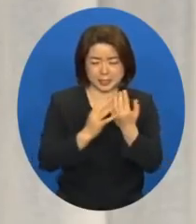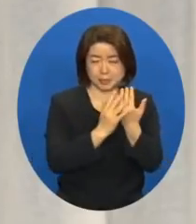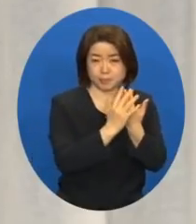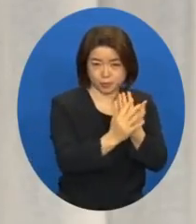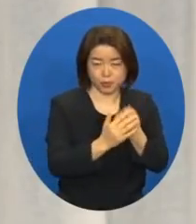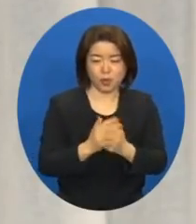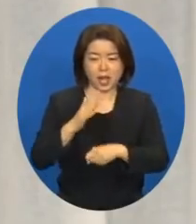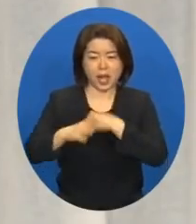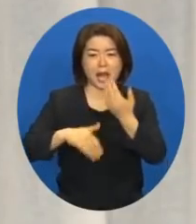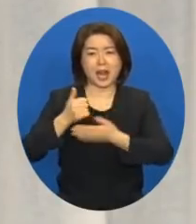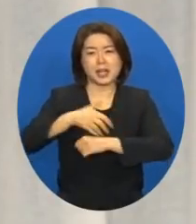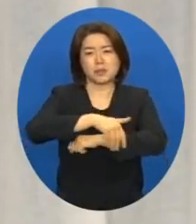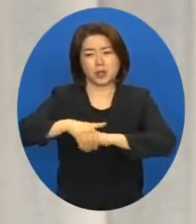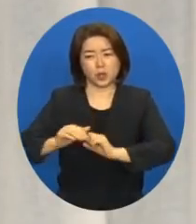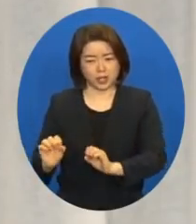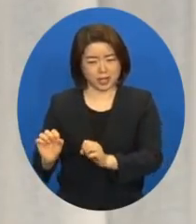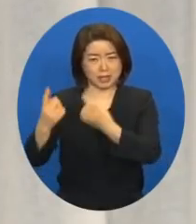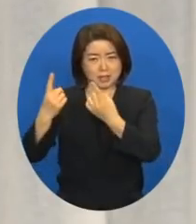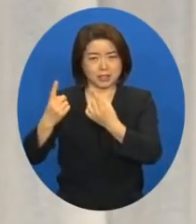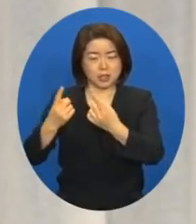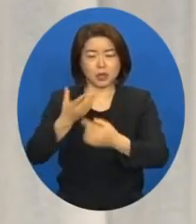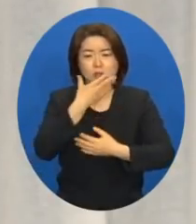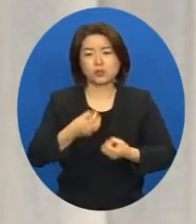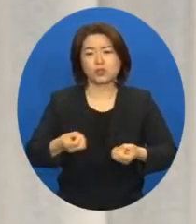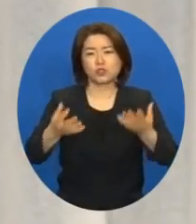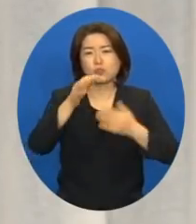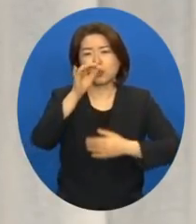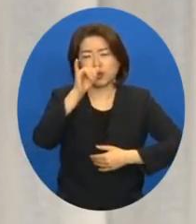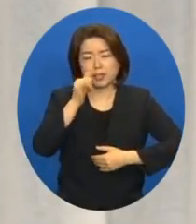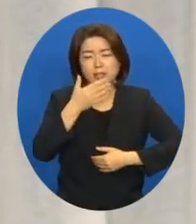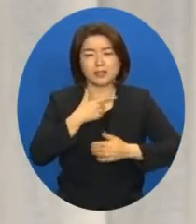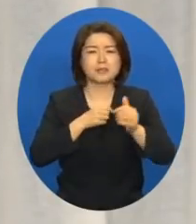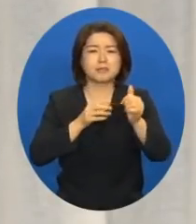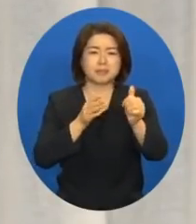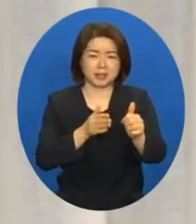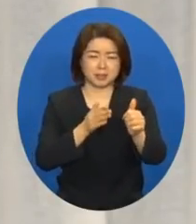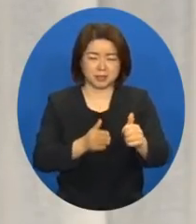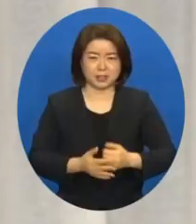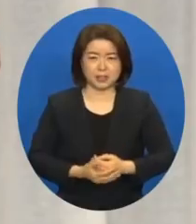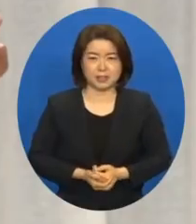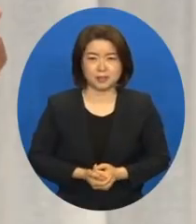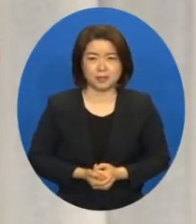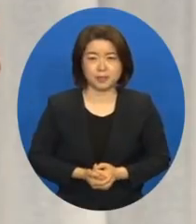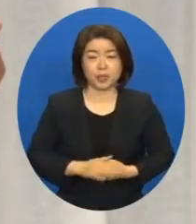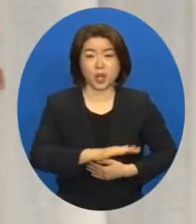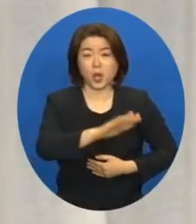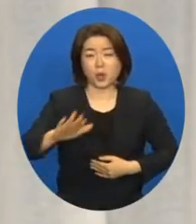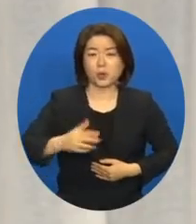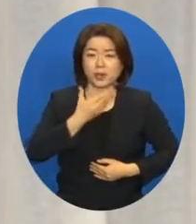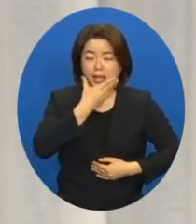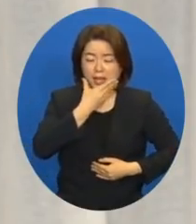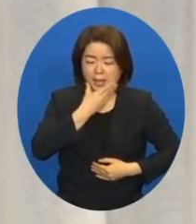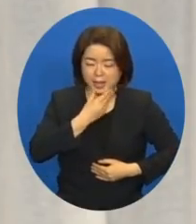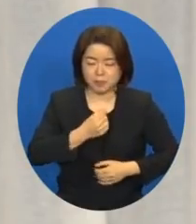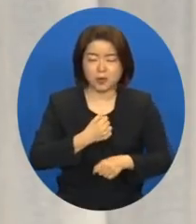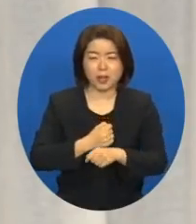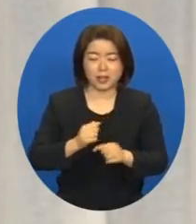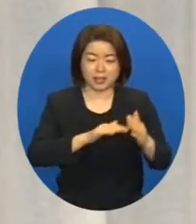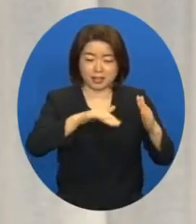하나님의 계획에 의한 회복이 있게 되기를 축복합니다. 여러분, 우리가 정말 행복하게 가정 안에서 살 수